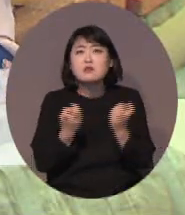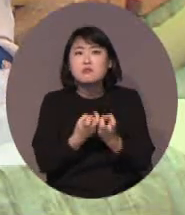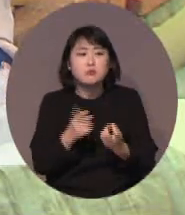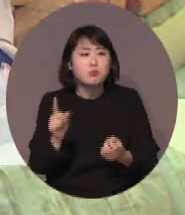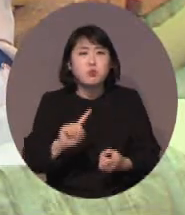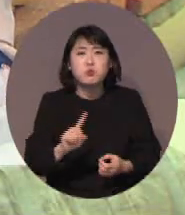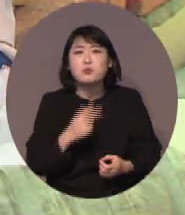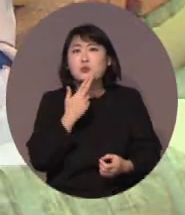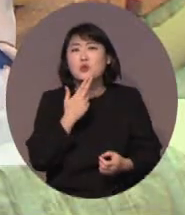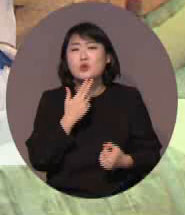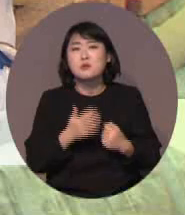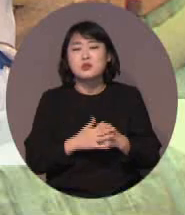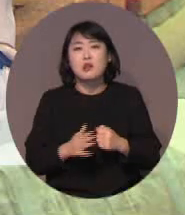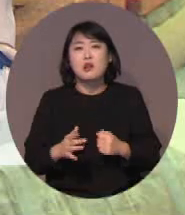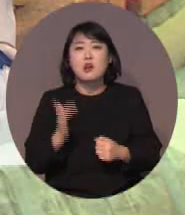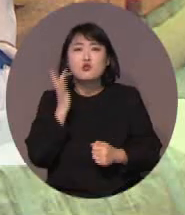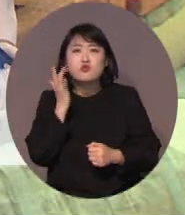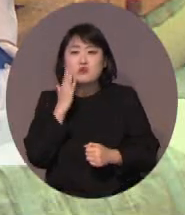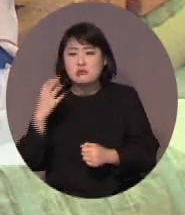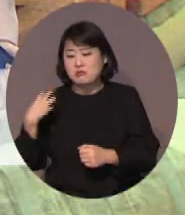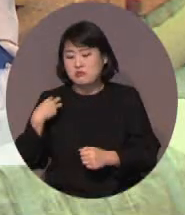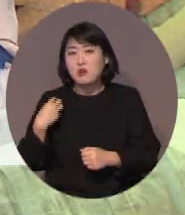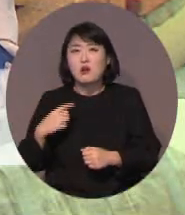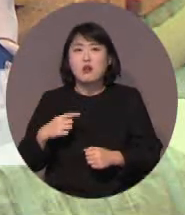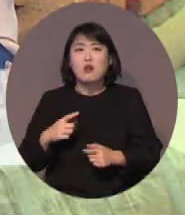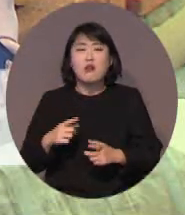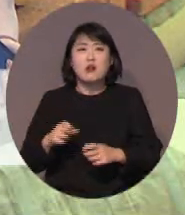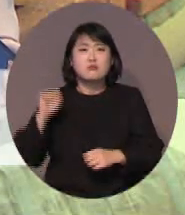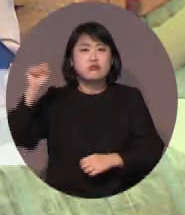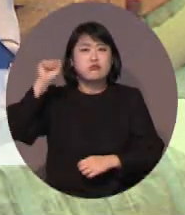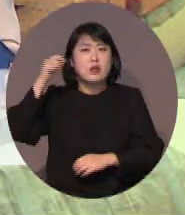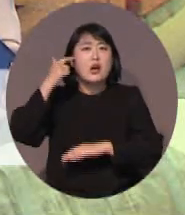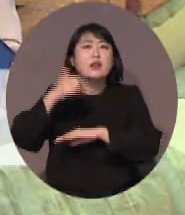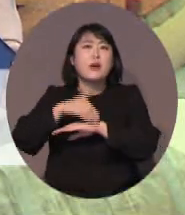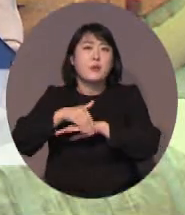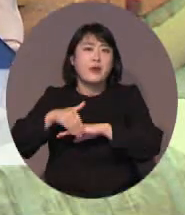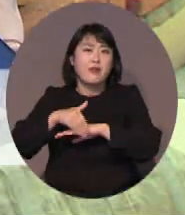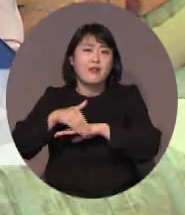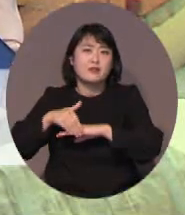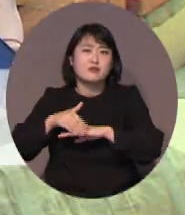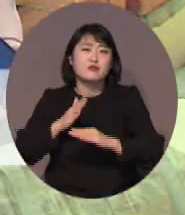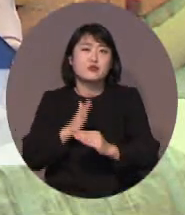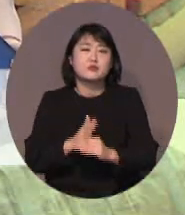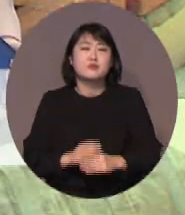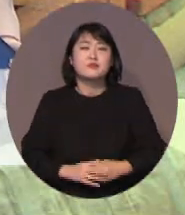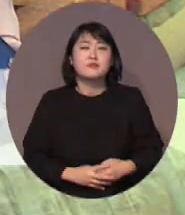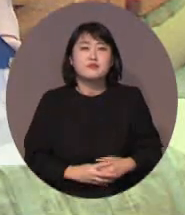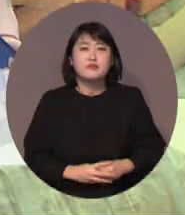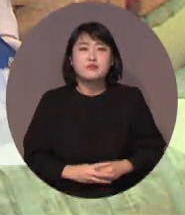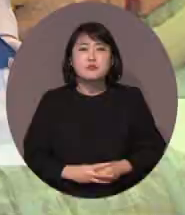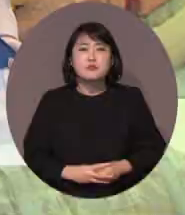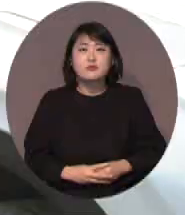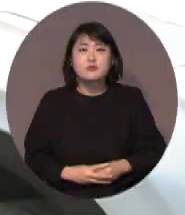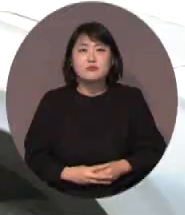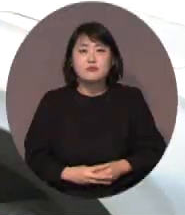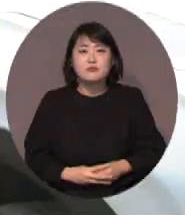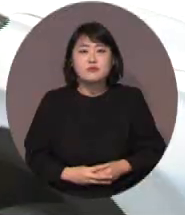이어지고 있는데 양봉 농민들은 집단 행동을 예고하고 있습니다 이승섭 기자입니다